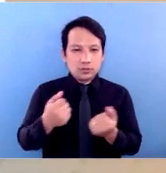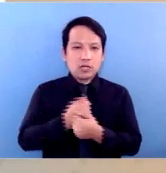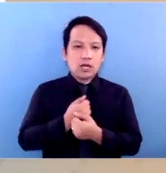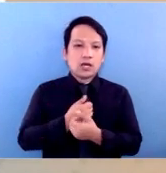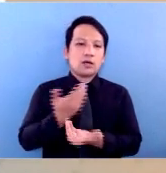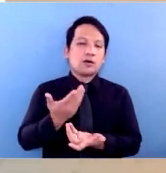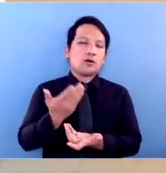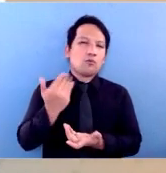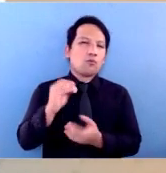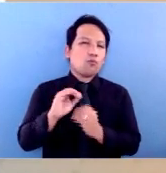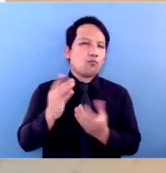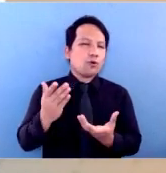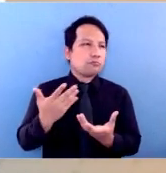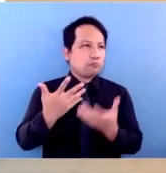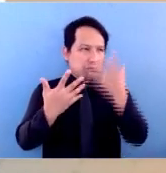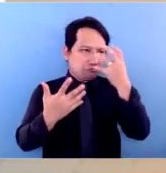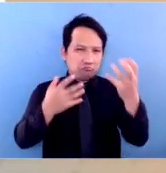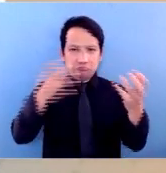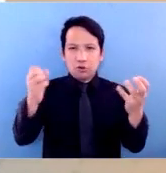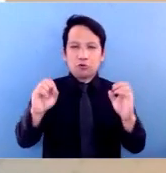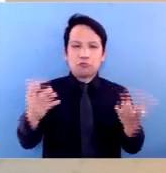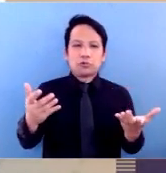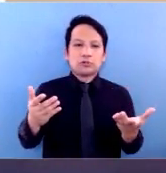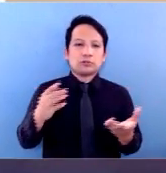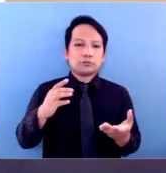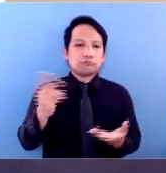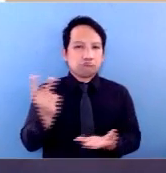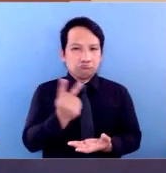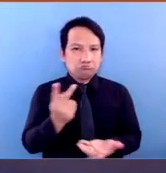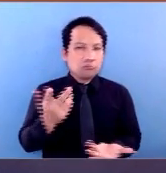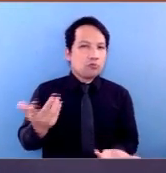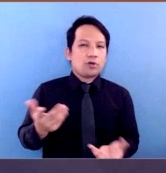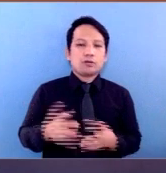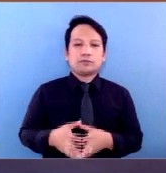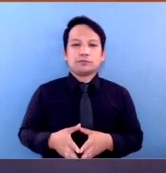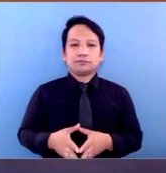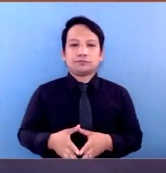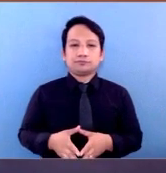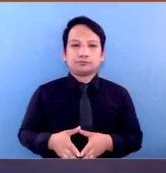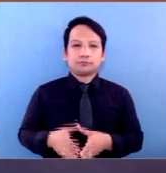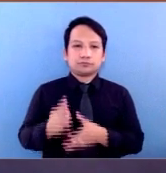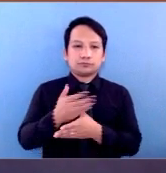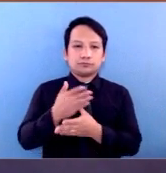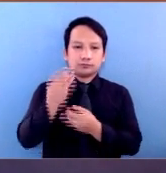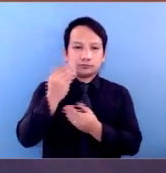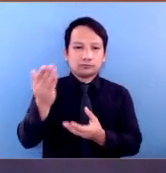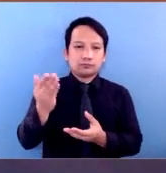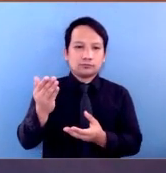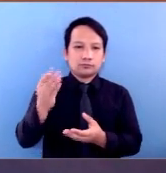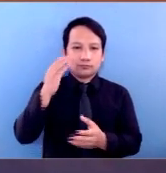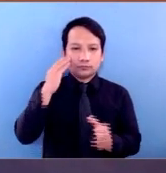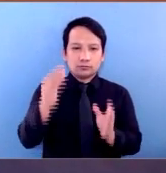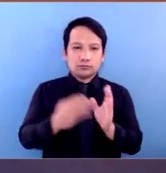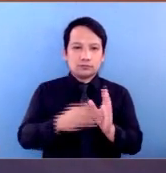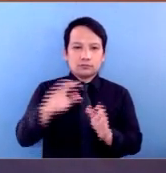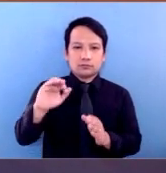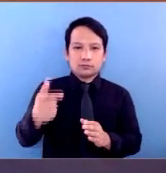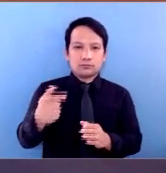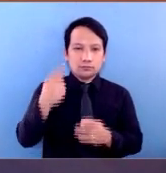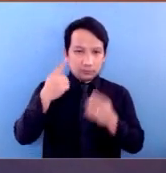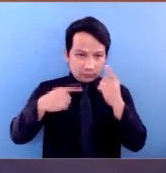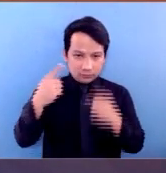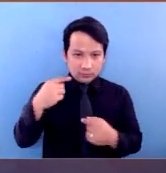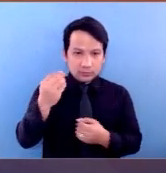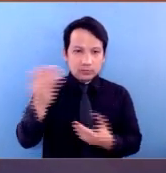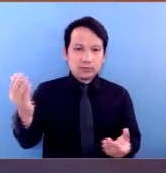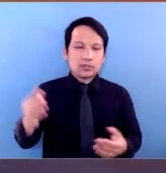wala silang galit at bitterness sa isa't isa. Nag-share pa si Jake ng picture niya sa IG na umiiyak.